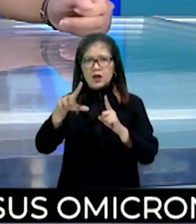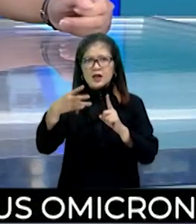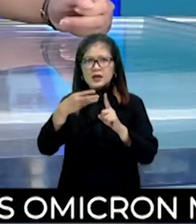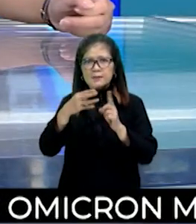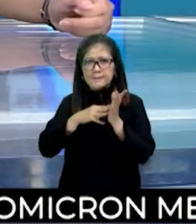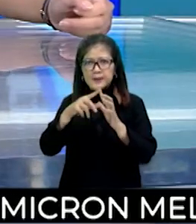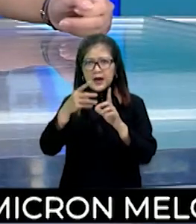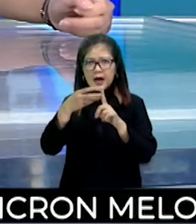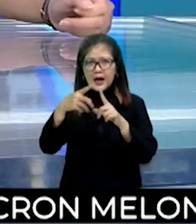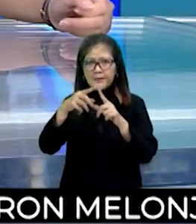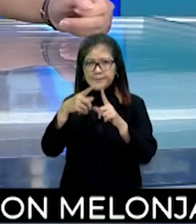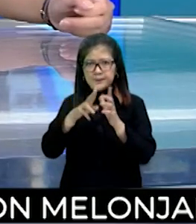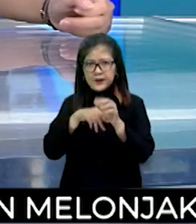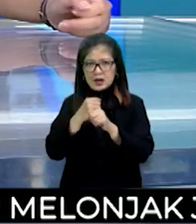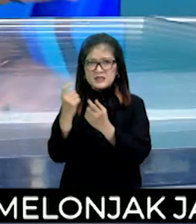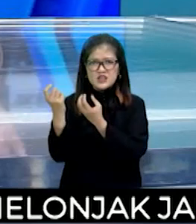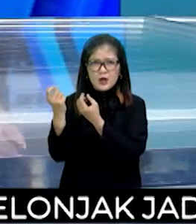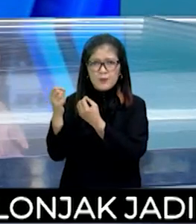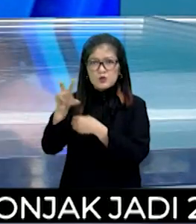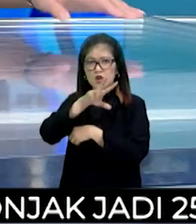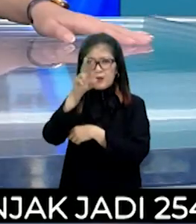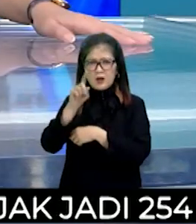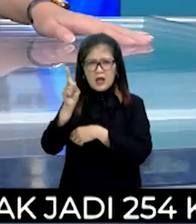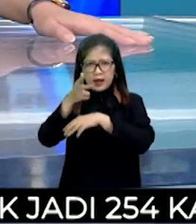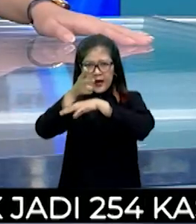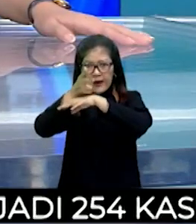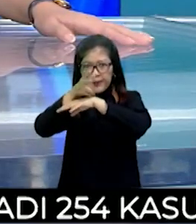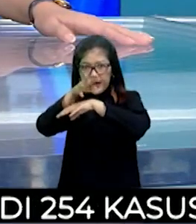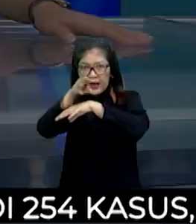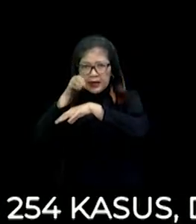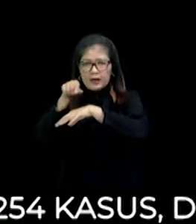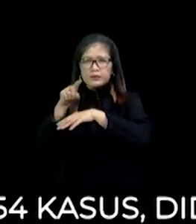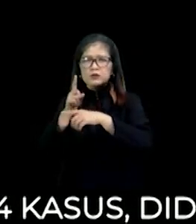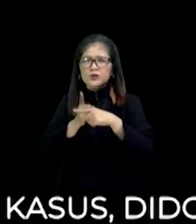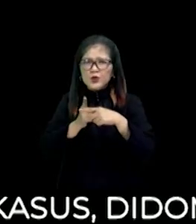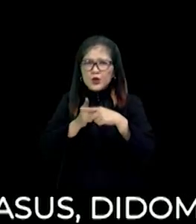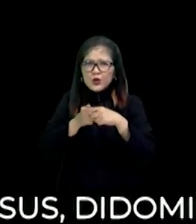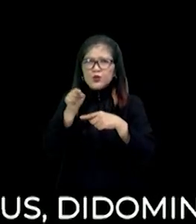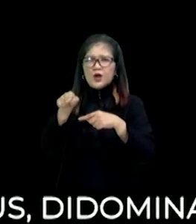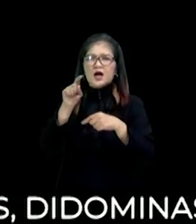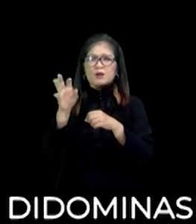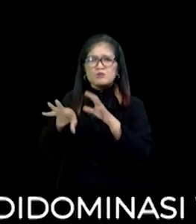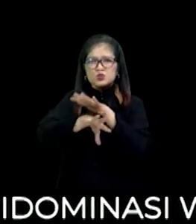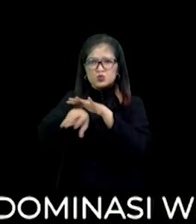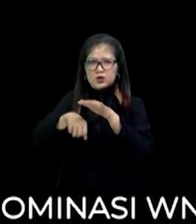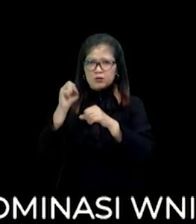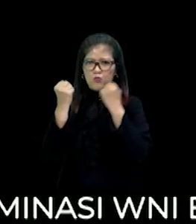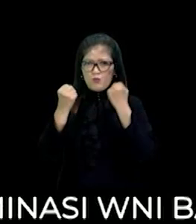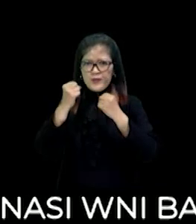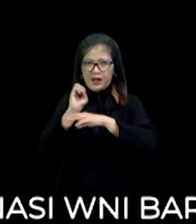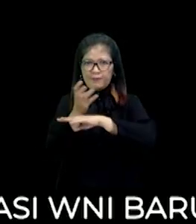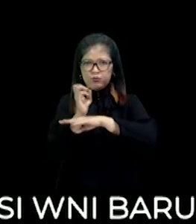kamera CCTV pelaku menggasak mobil ambulans dalam hitungan detik hai hai Hai